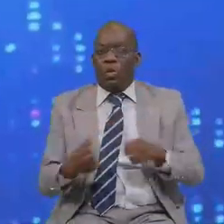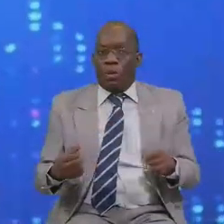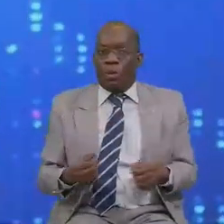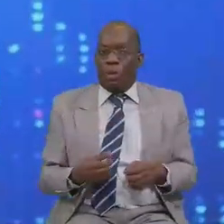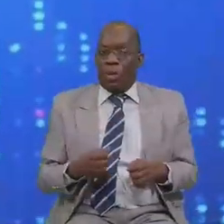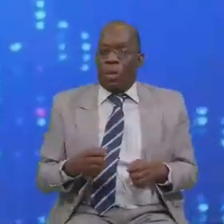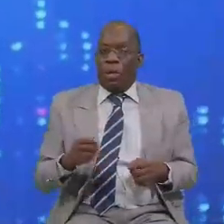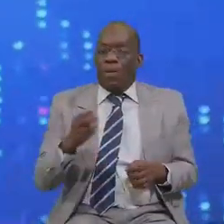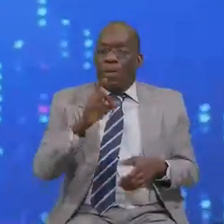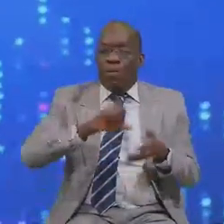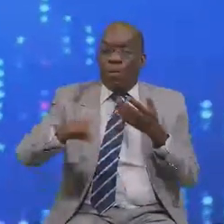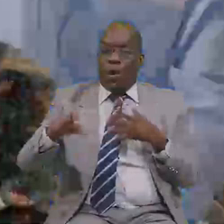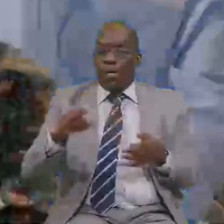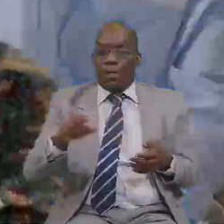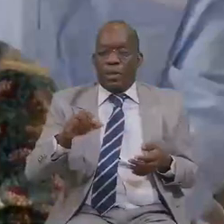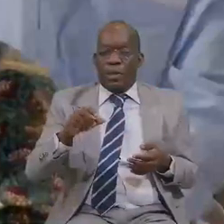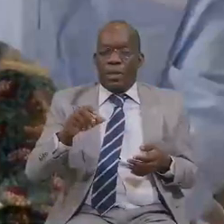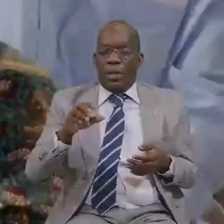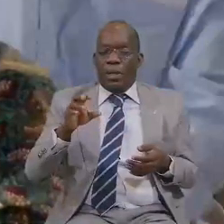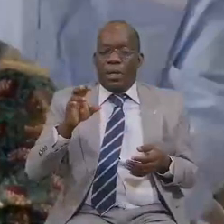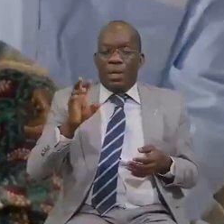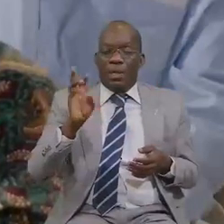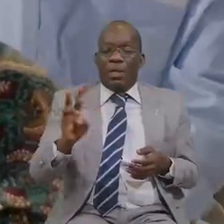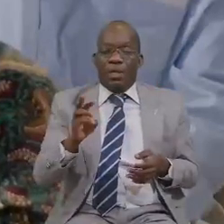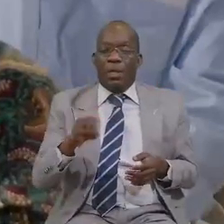Verset 6 nous dit,